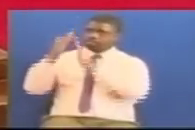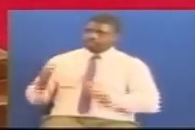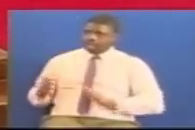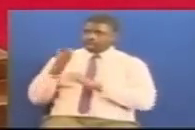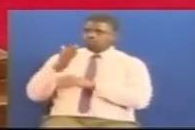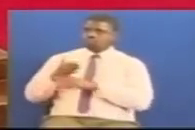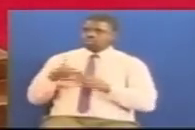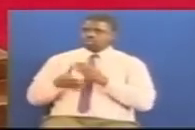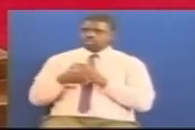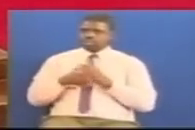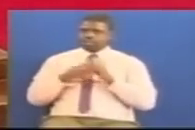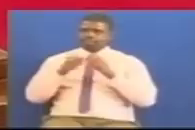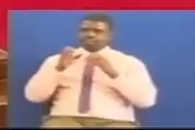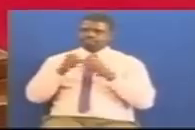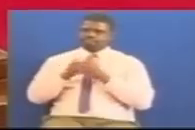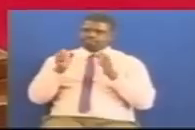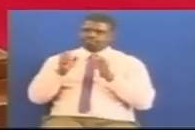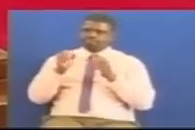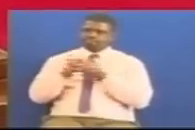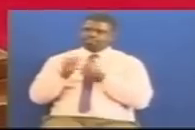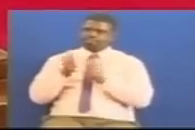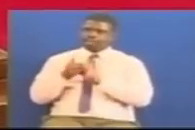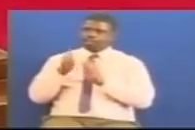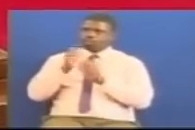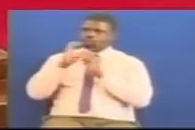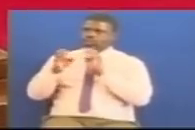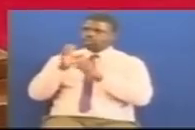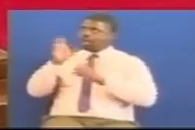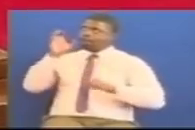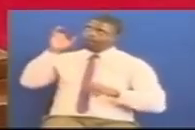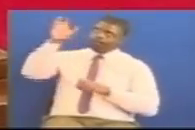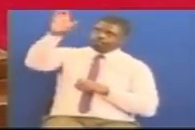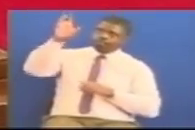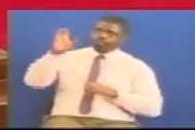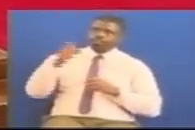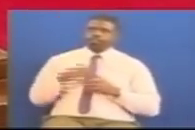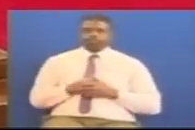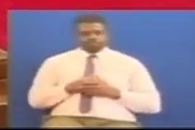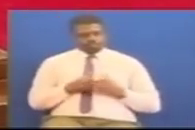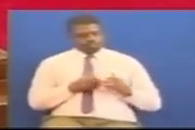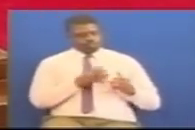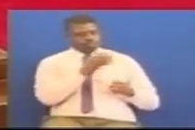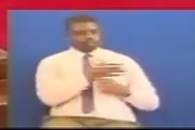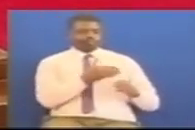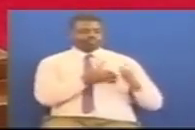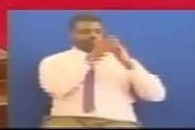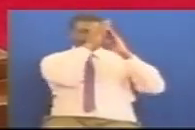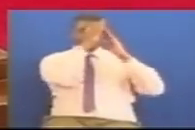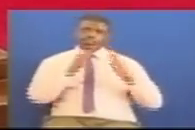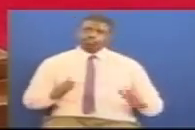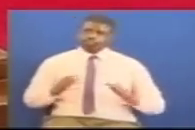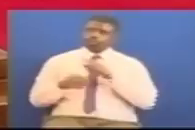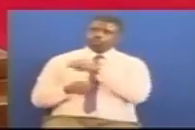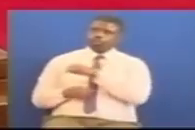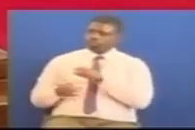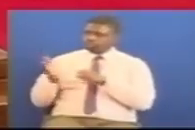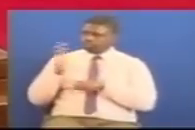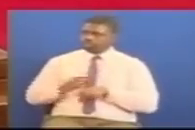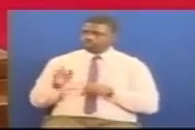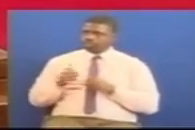na kufunga vifaa vya mawasiliano mara moja. Aidha, ujenzi wa mnara huu unatarajiwa kukamilika mwezi